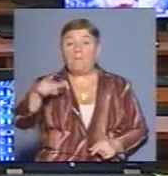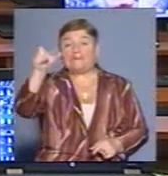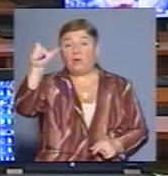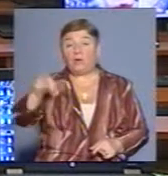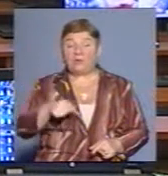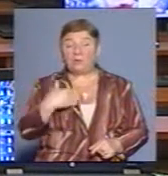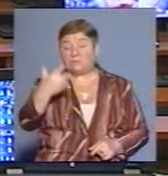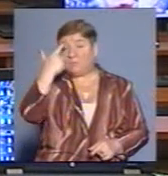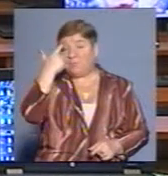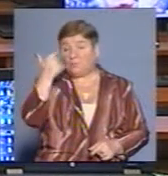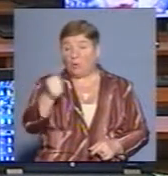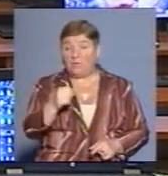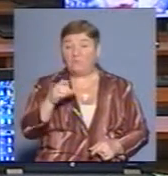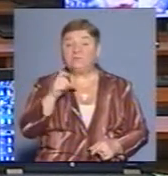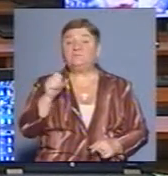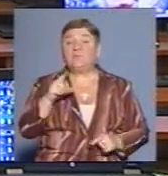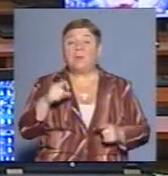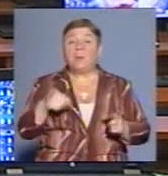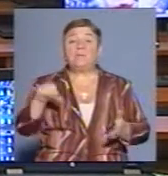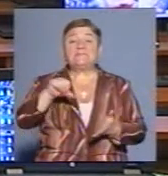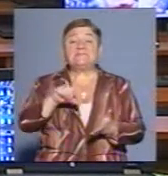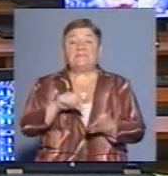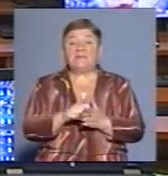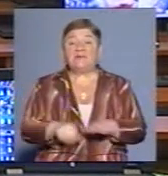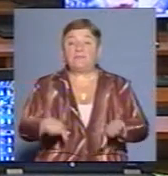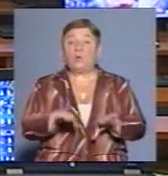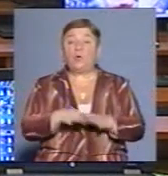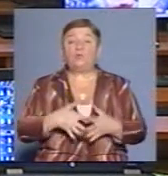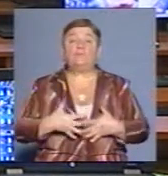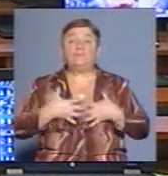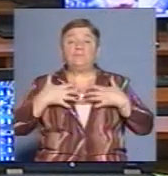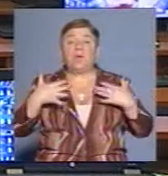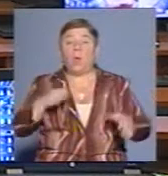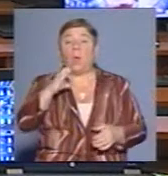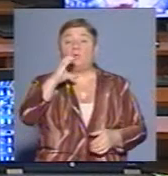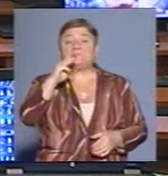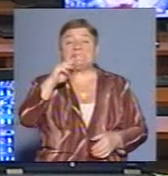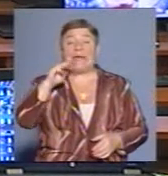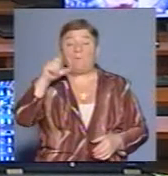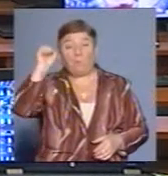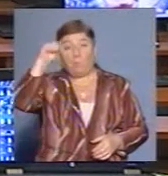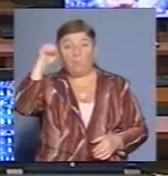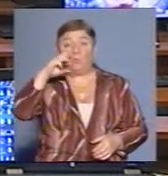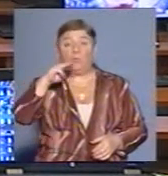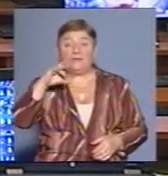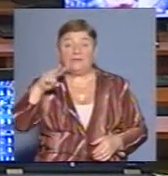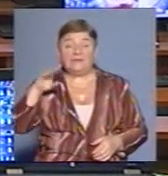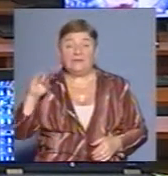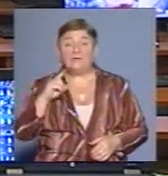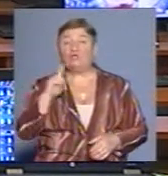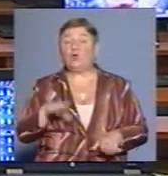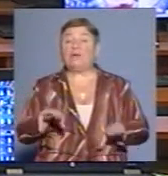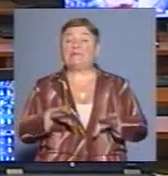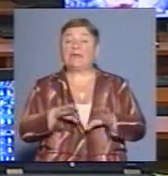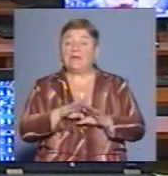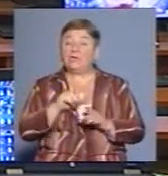це ввечері 11 жовтня повідомив представник собору Вселенського патріархату у Стамбулі митрополит Гальський Іммануїл. Що таке томос